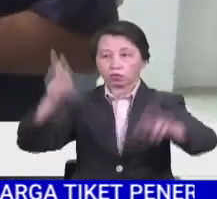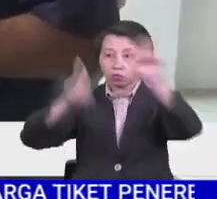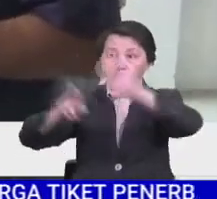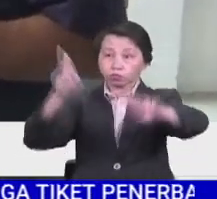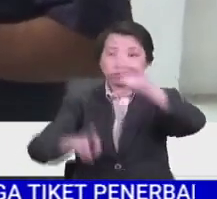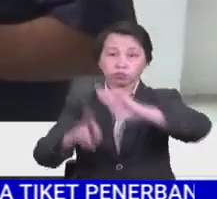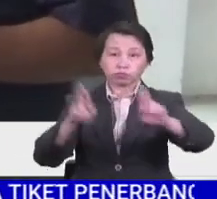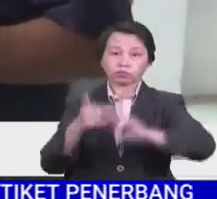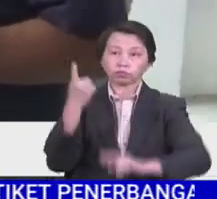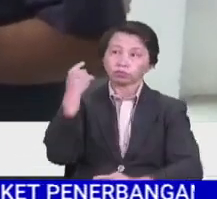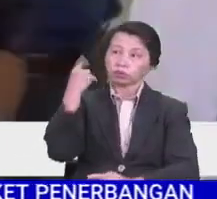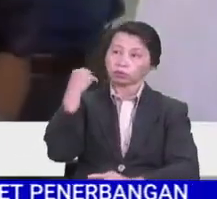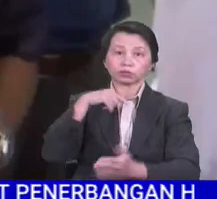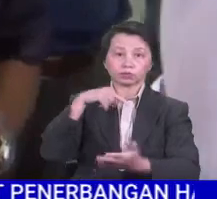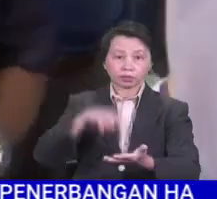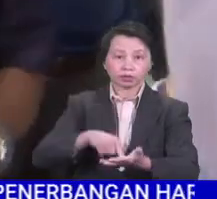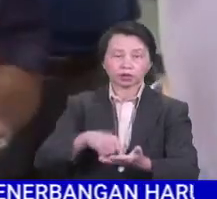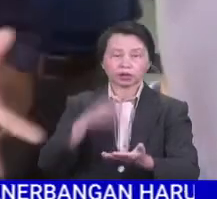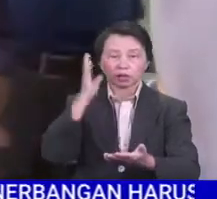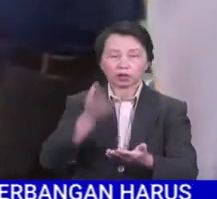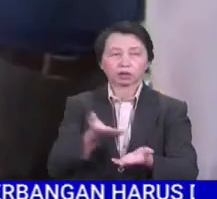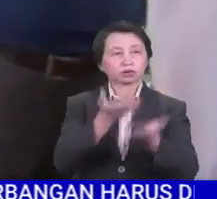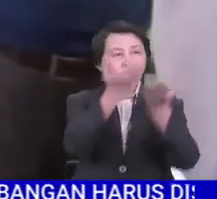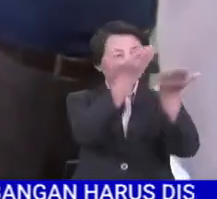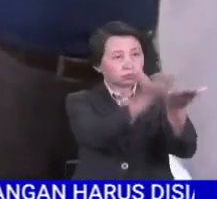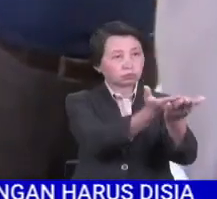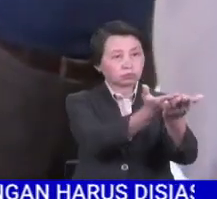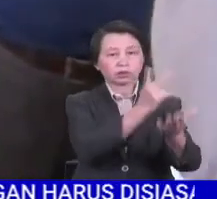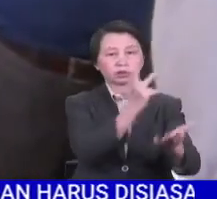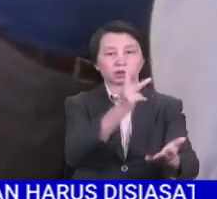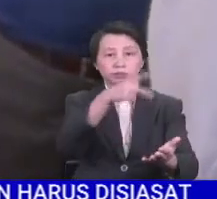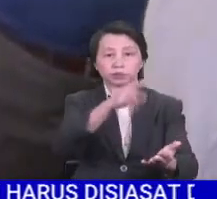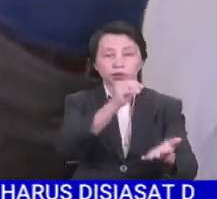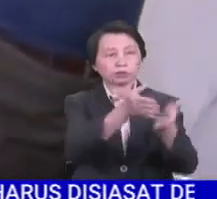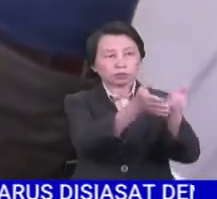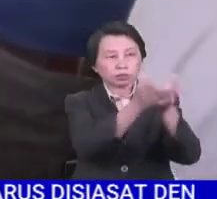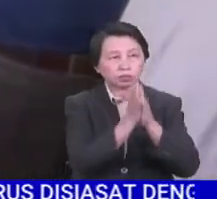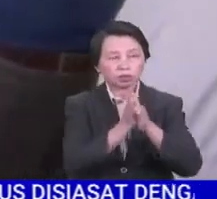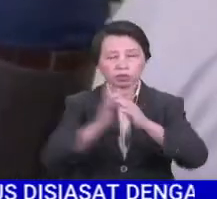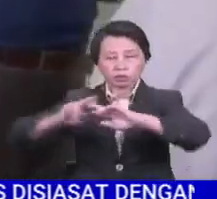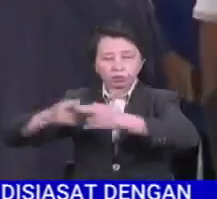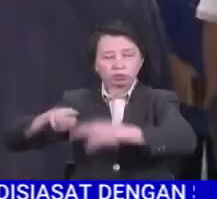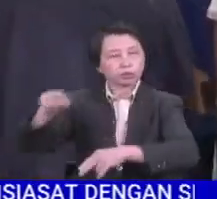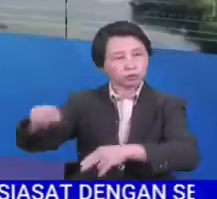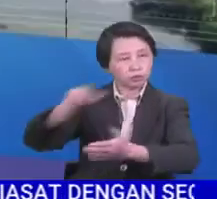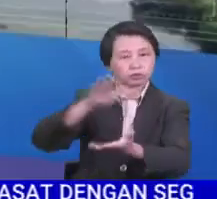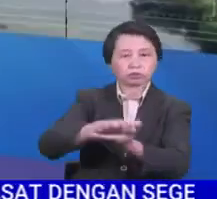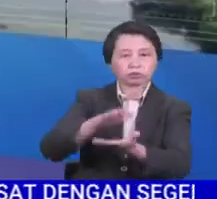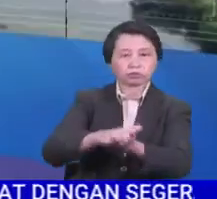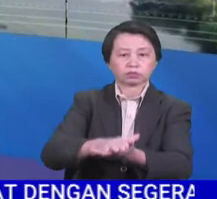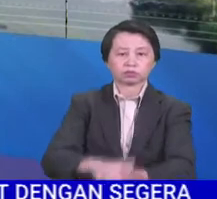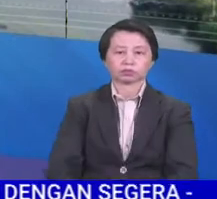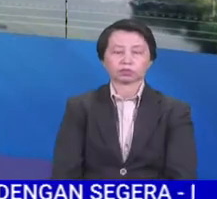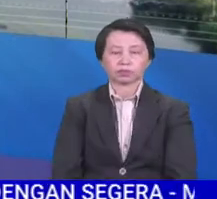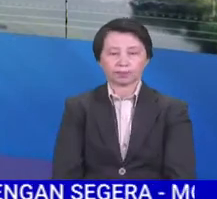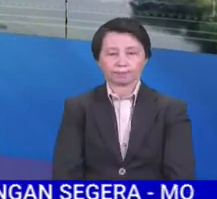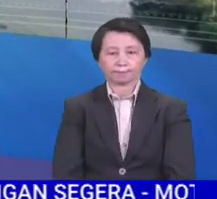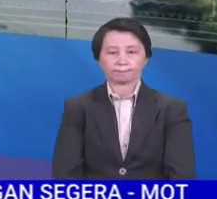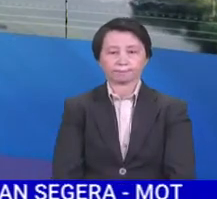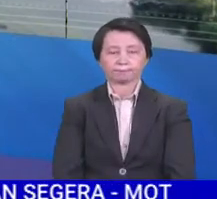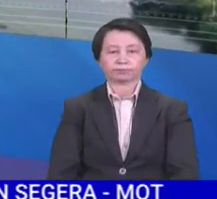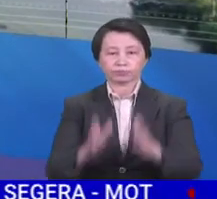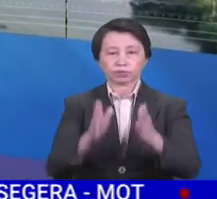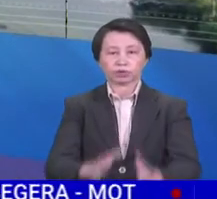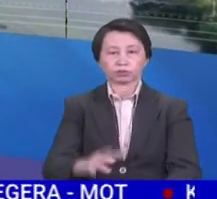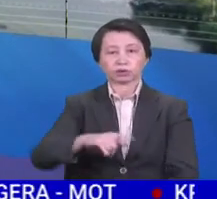ini ia akan dikemukakan kepada kementerian pendidikan untuk permohonan baik pulis segera ketika